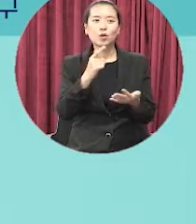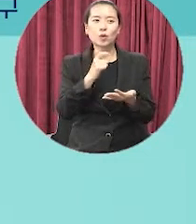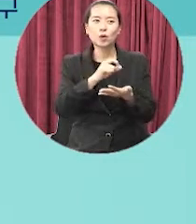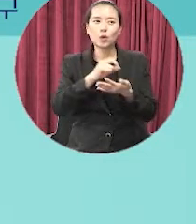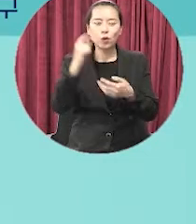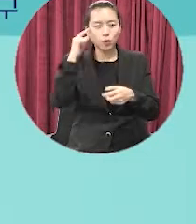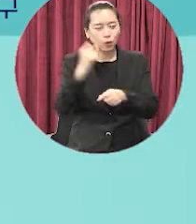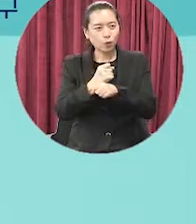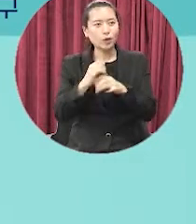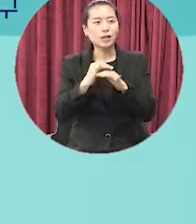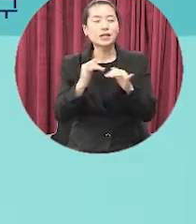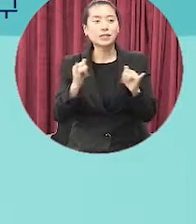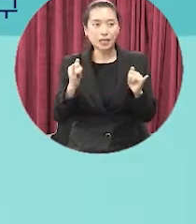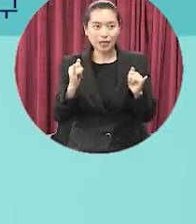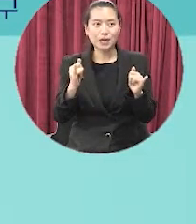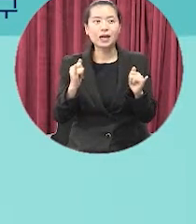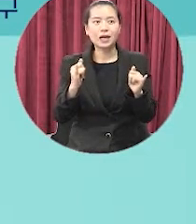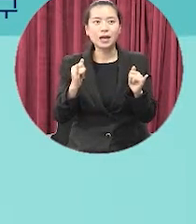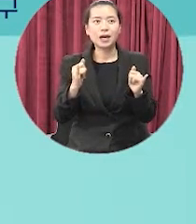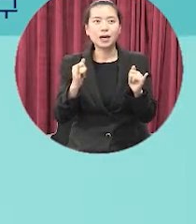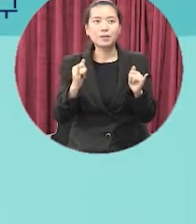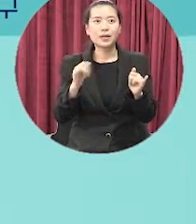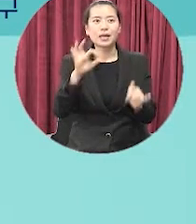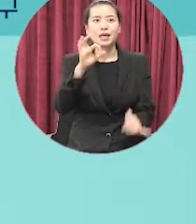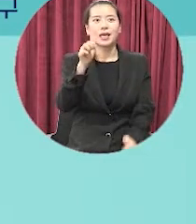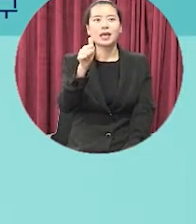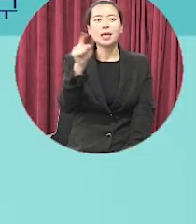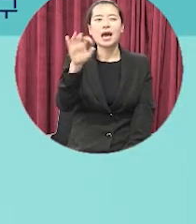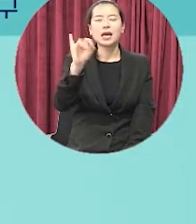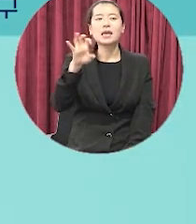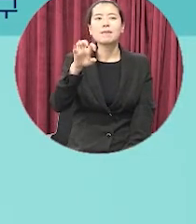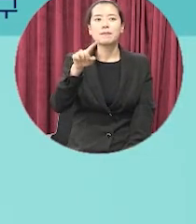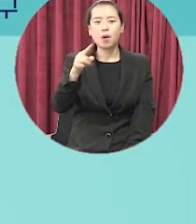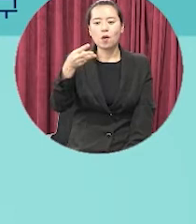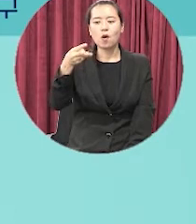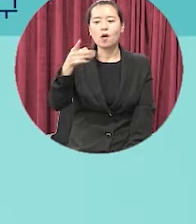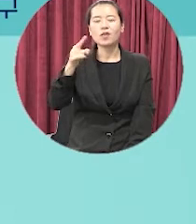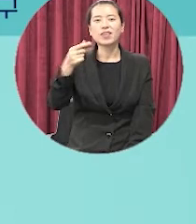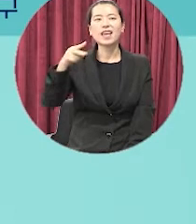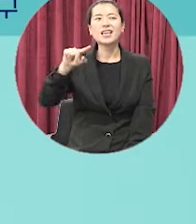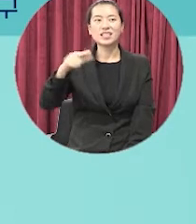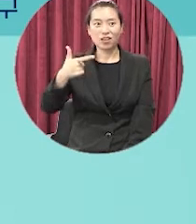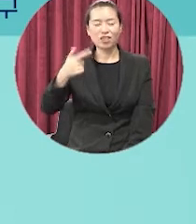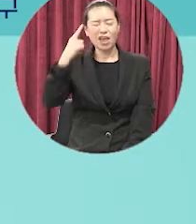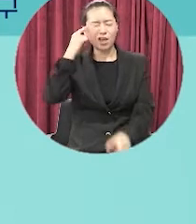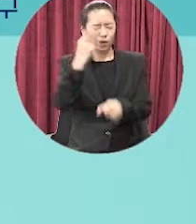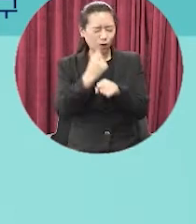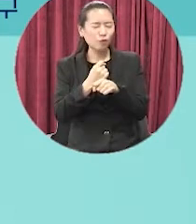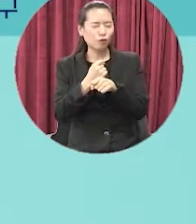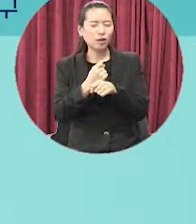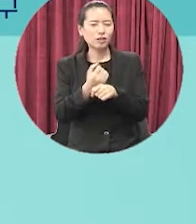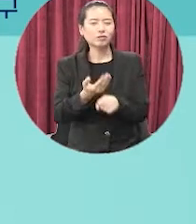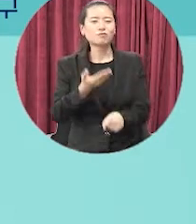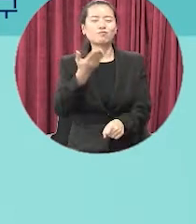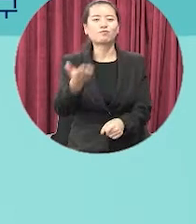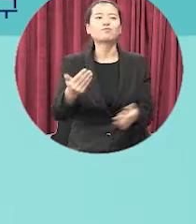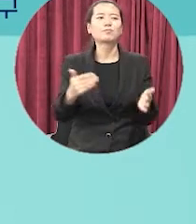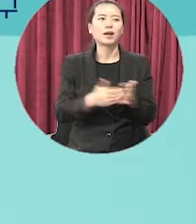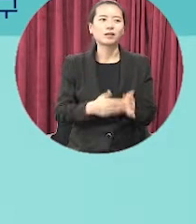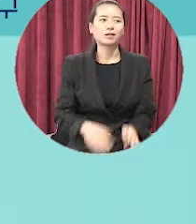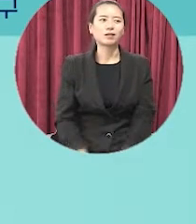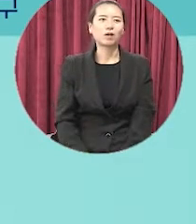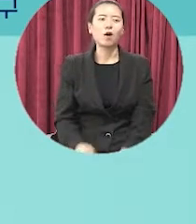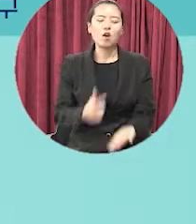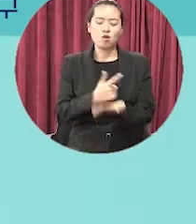구매해 보자 돌 자로 파면 했던것 할듯 현준이 라던가 그럼 이런 중요한 페퍼 들의 굉장히 많은 논문들이 빠른